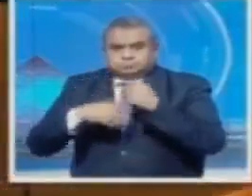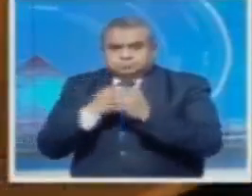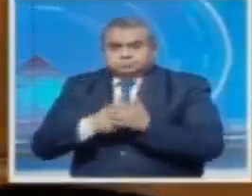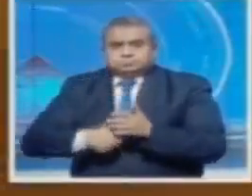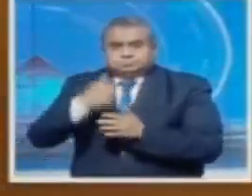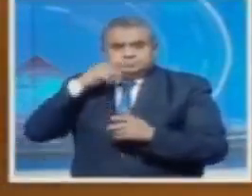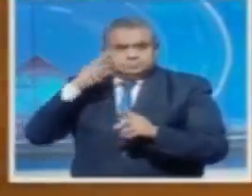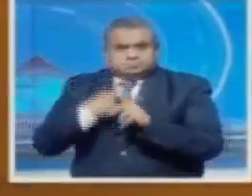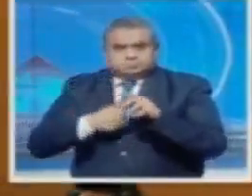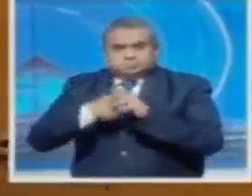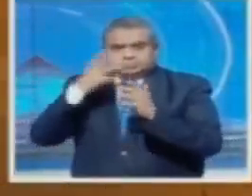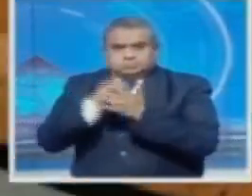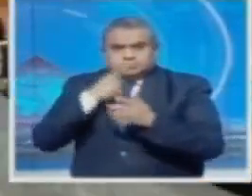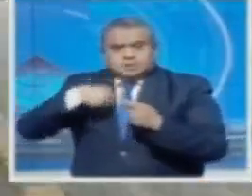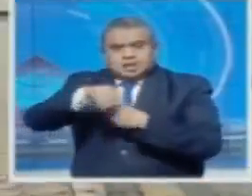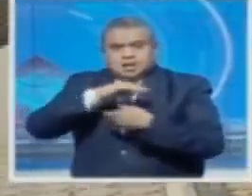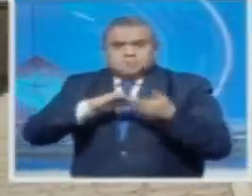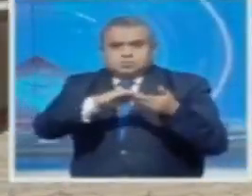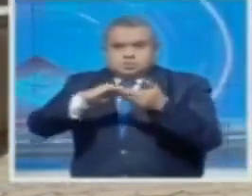للتيسير عليهم في أداء المناسك.